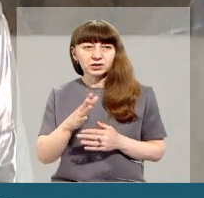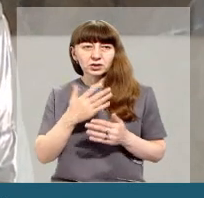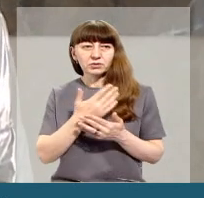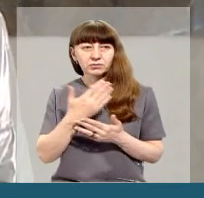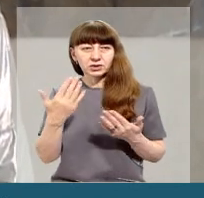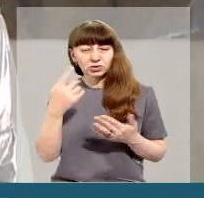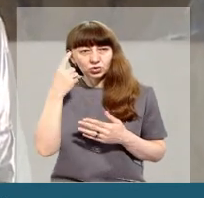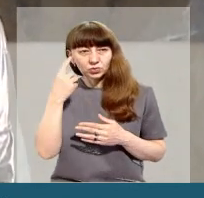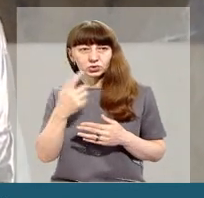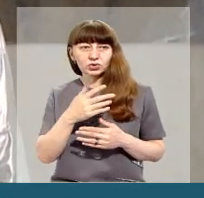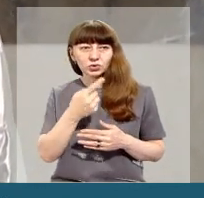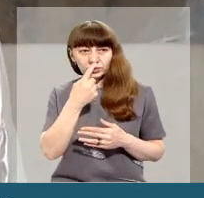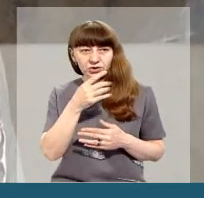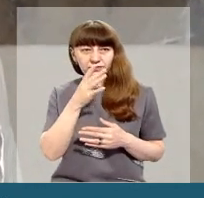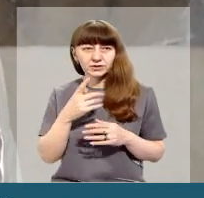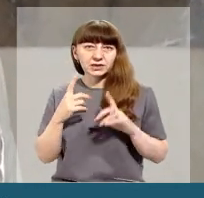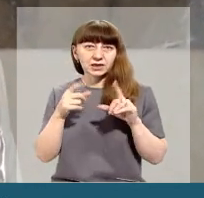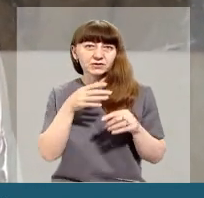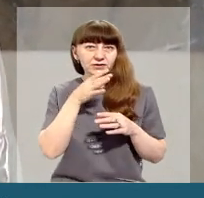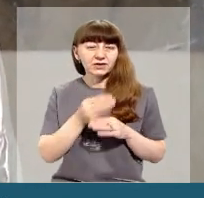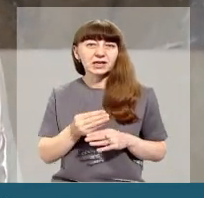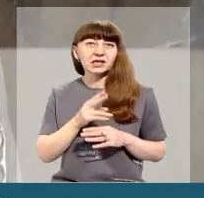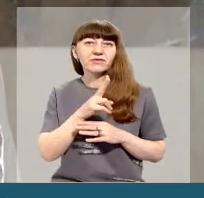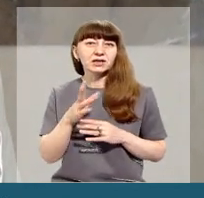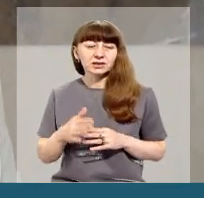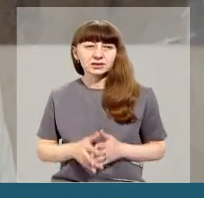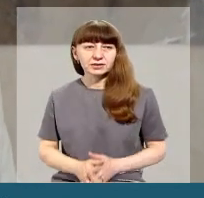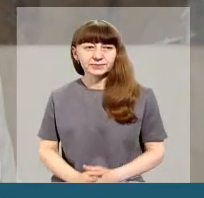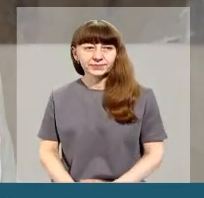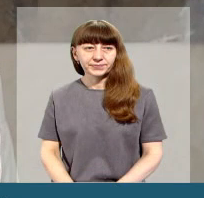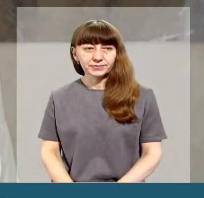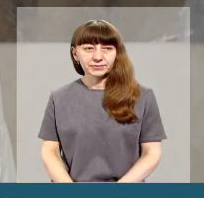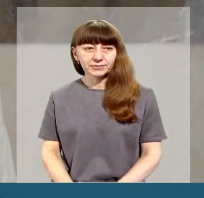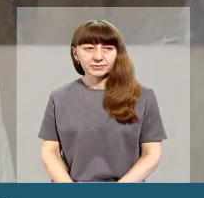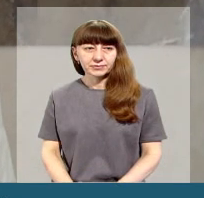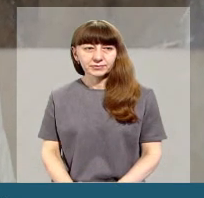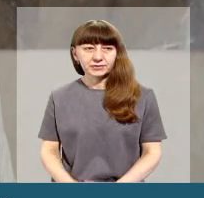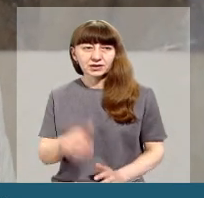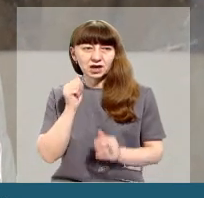свои квартиры и все наладится. Скажем, жителям проводится как